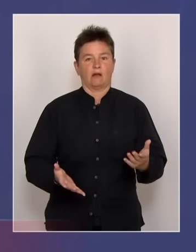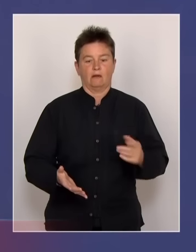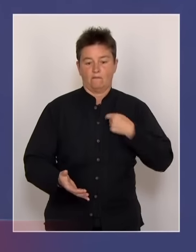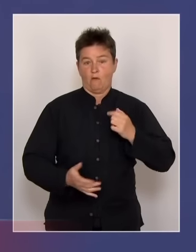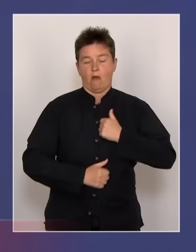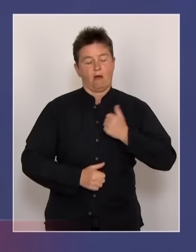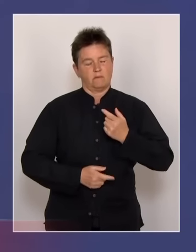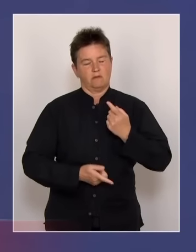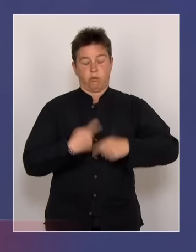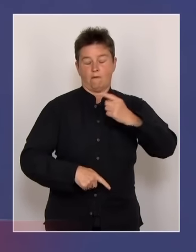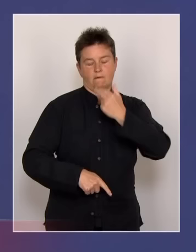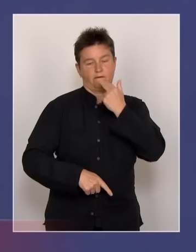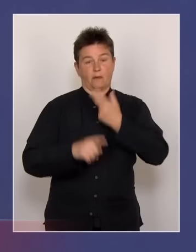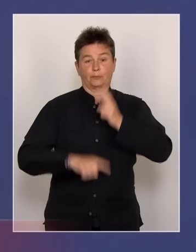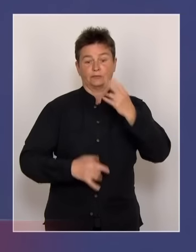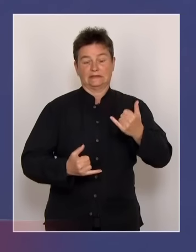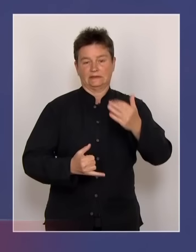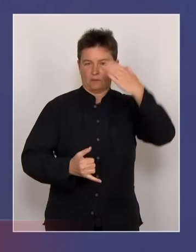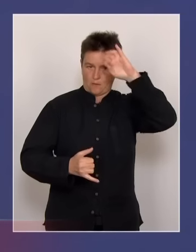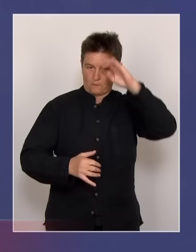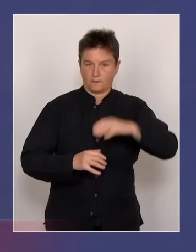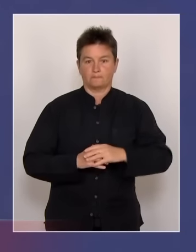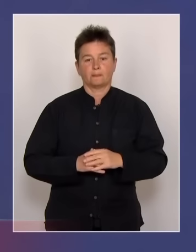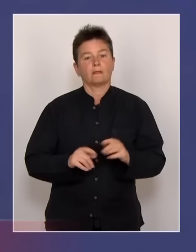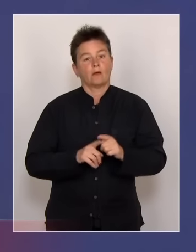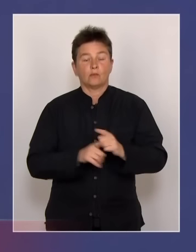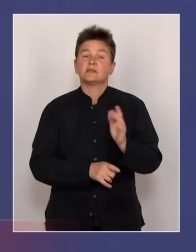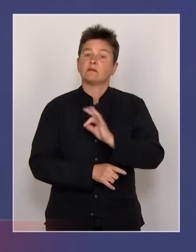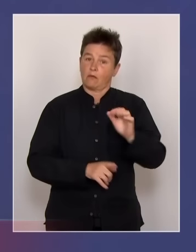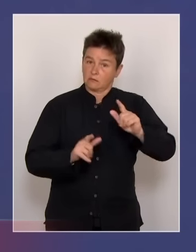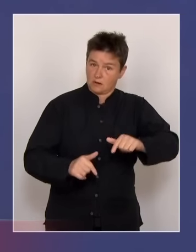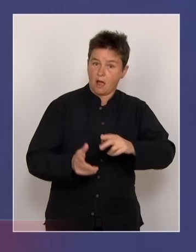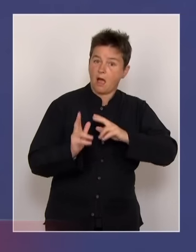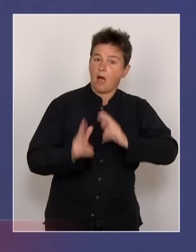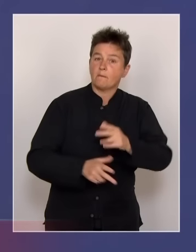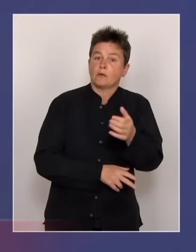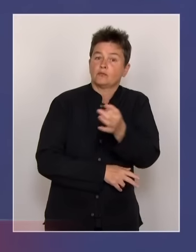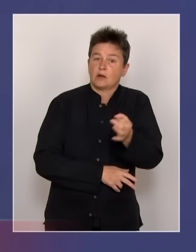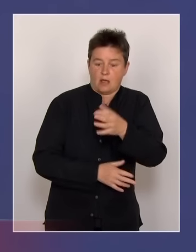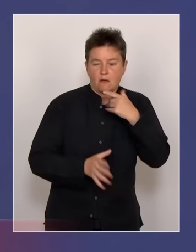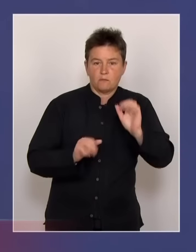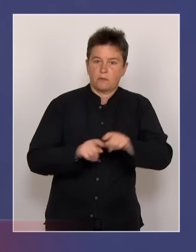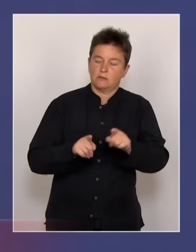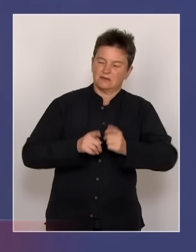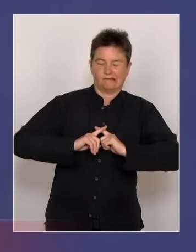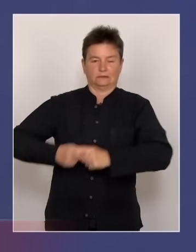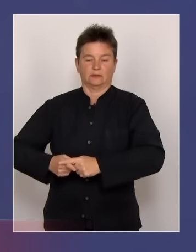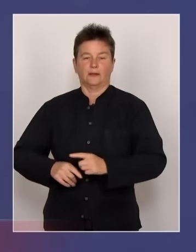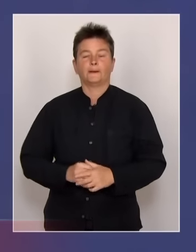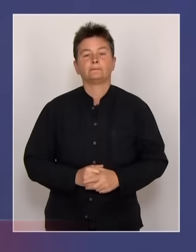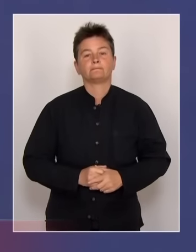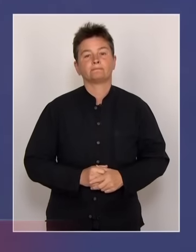'être l'armée la plus efficace du continent et qui sommes aussi dotés de l'arme nucléaire et donc de la capacité de dissuasion qui va avec.